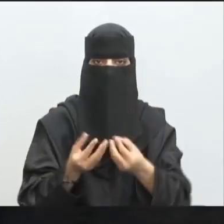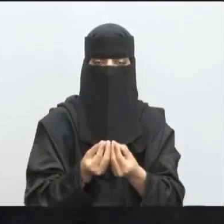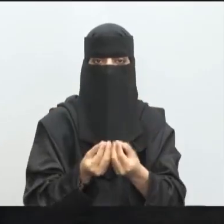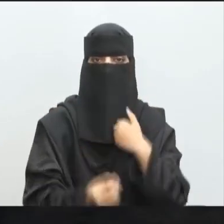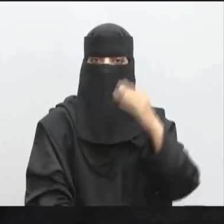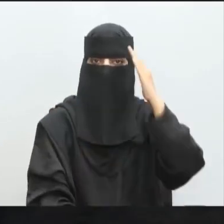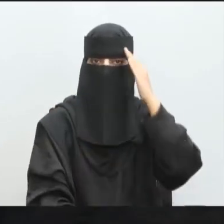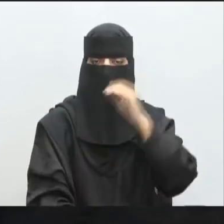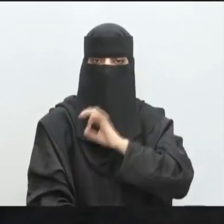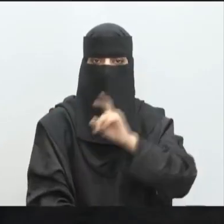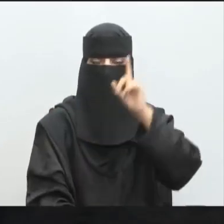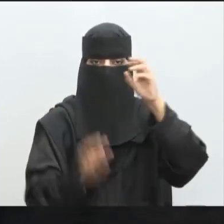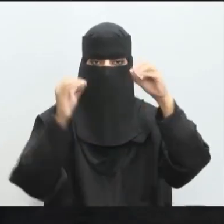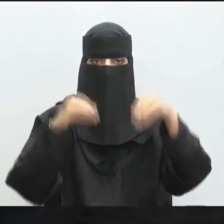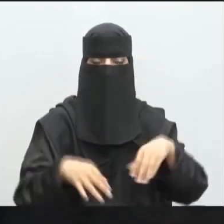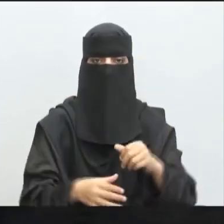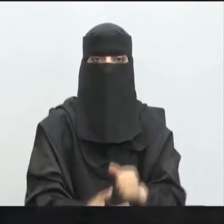والسلام عليكم ورحمه الله وبركاته